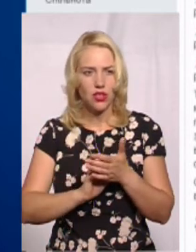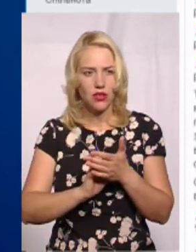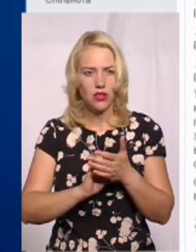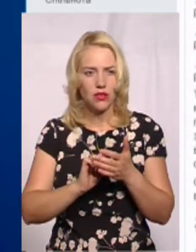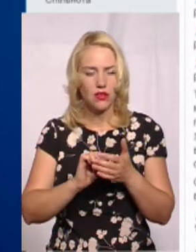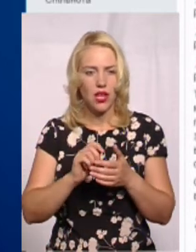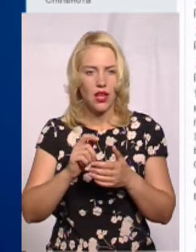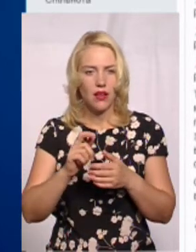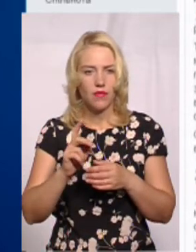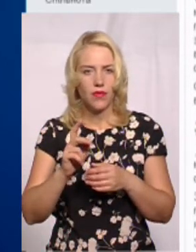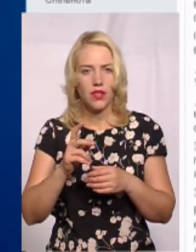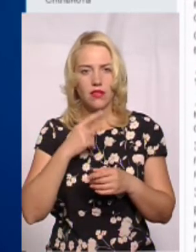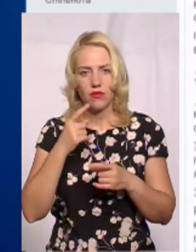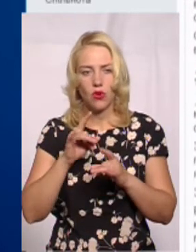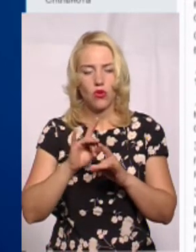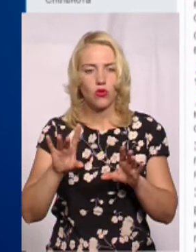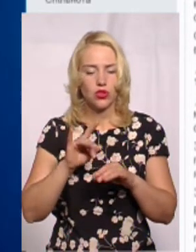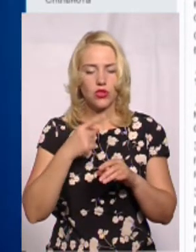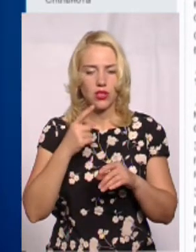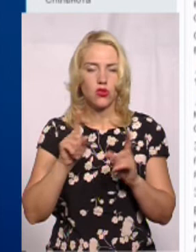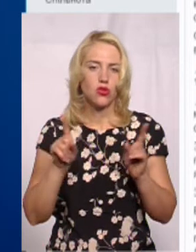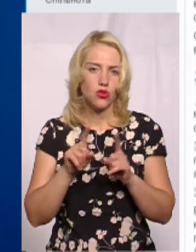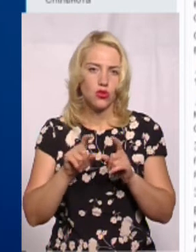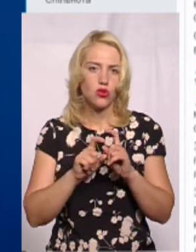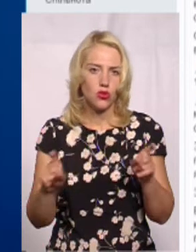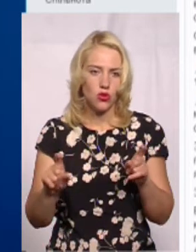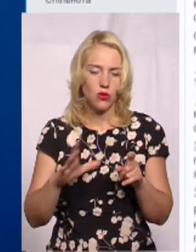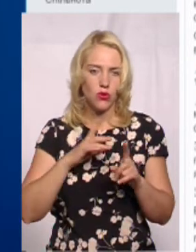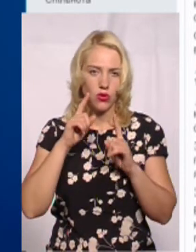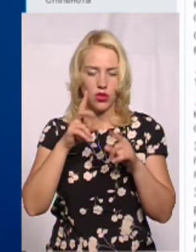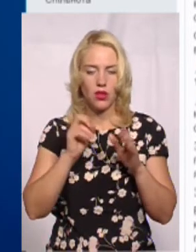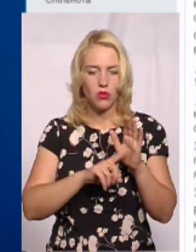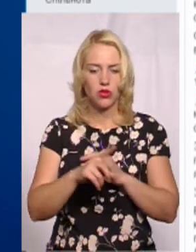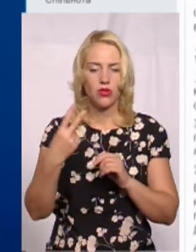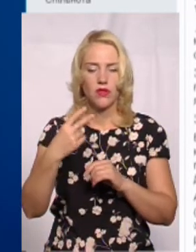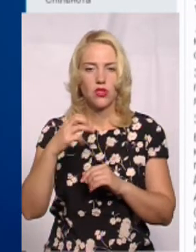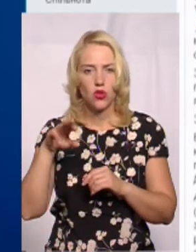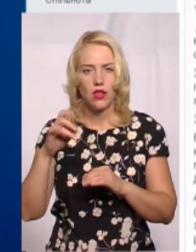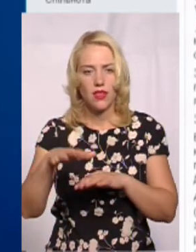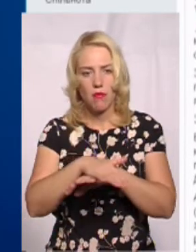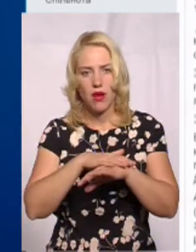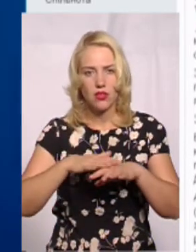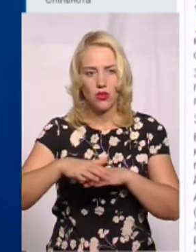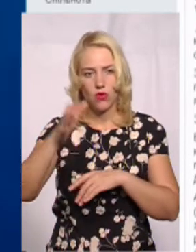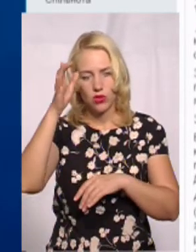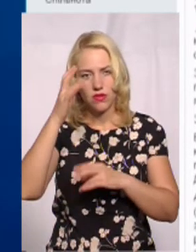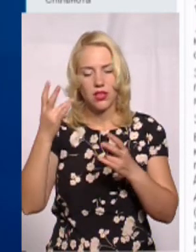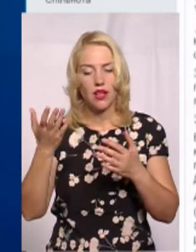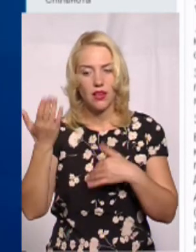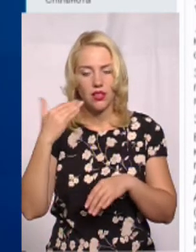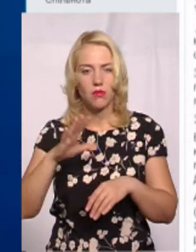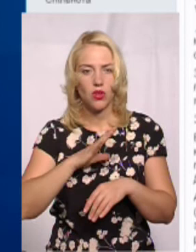ілюструю, от дивіться, школа, вона орієнтована була от, на початку 20-го століття, там, 19-му, на масову освіту, так, тому що була така